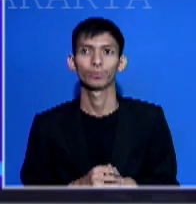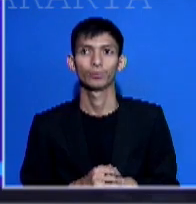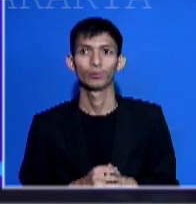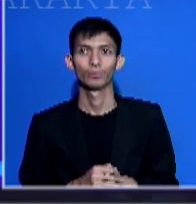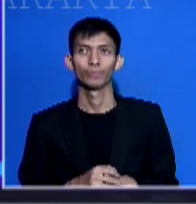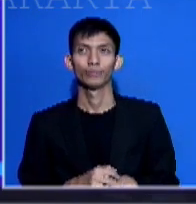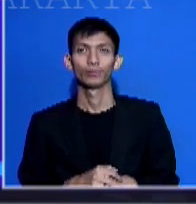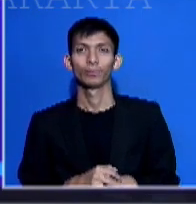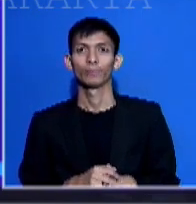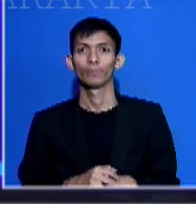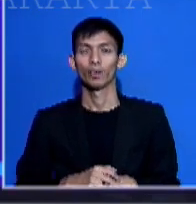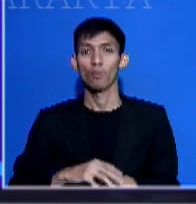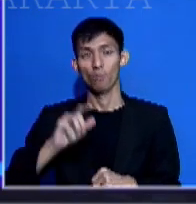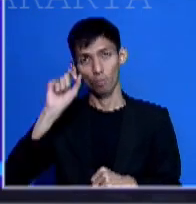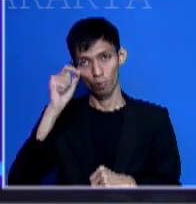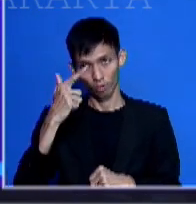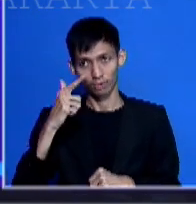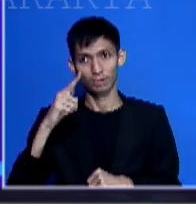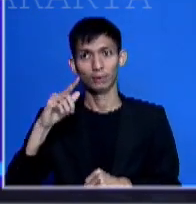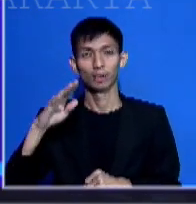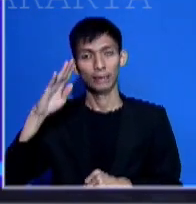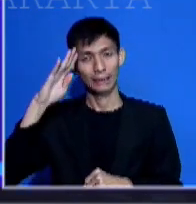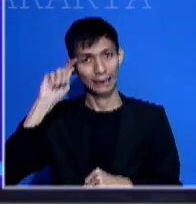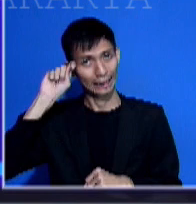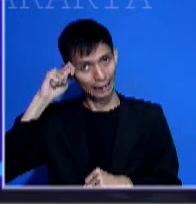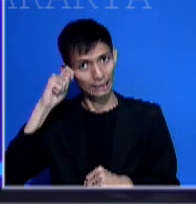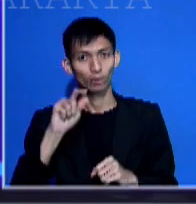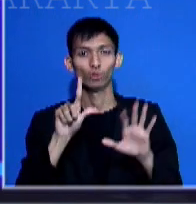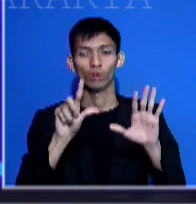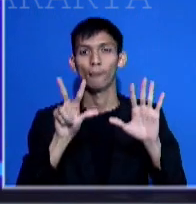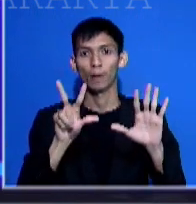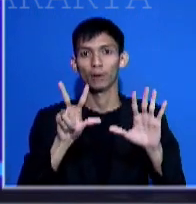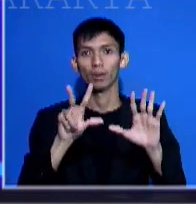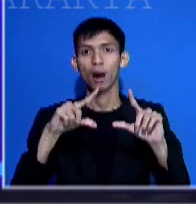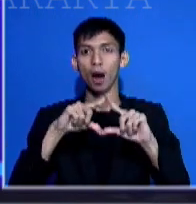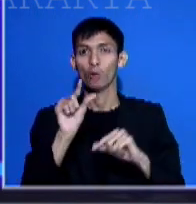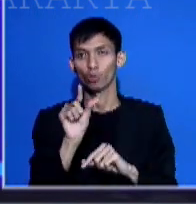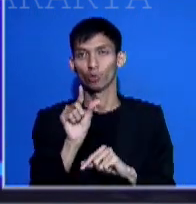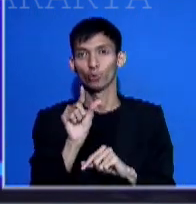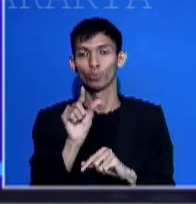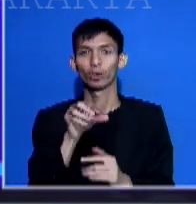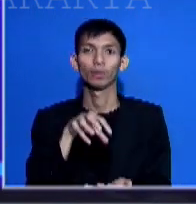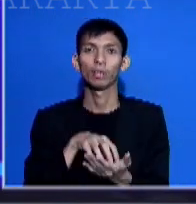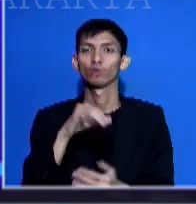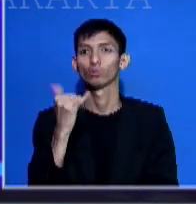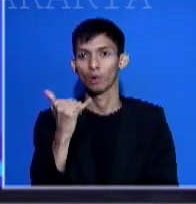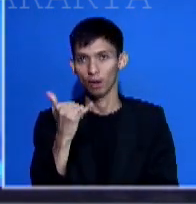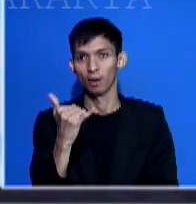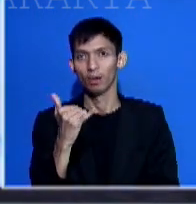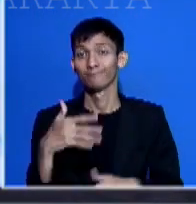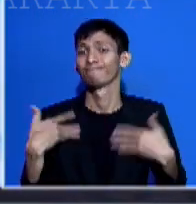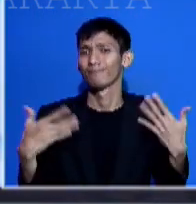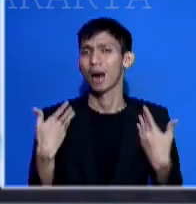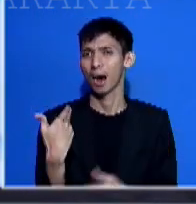Sementara itu, upacara peringatan hari ulang tahun ke-78 TNI AU di Akademi Angkatan Udara Yogyakarta juga dimeriahkan aksi para